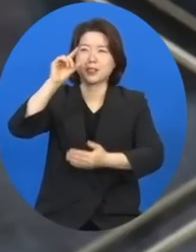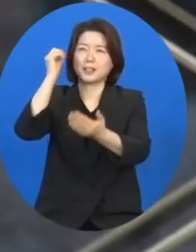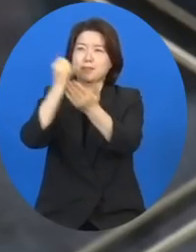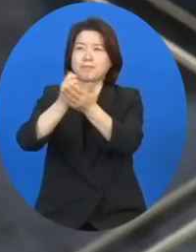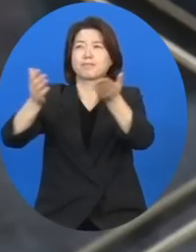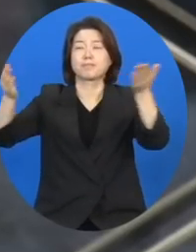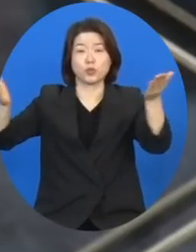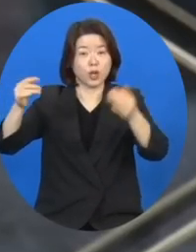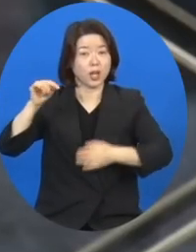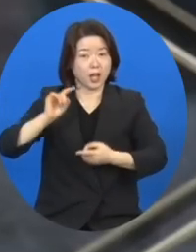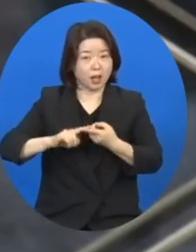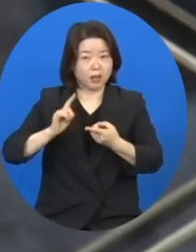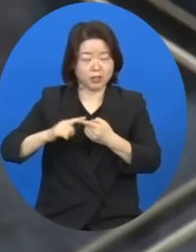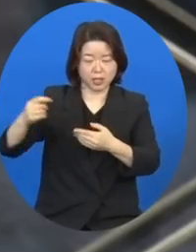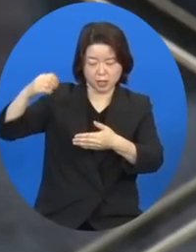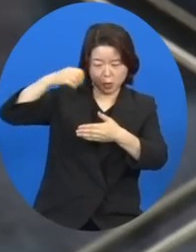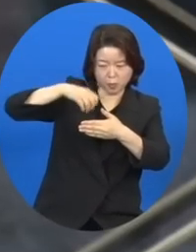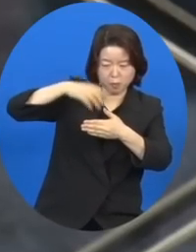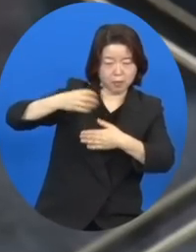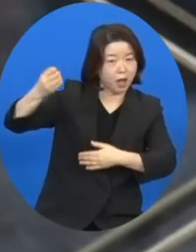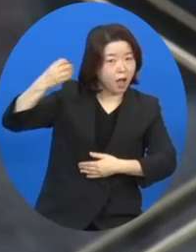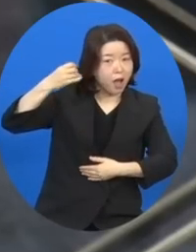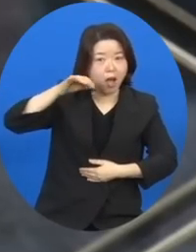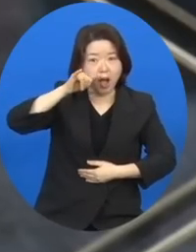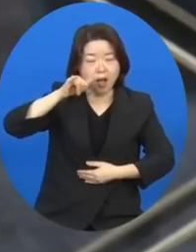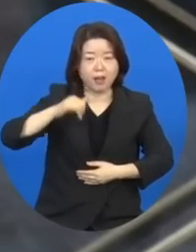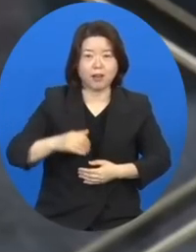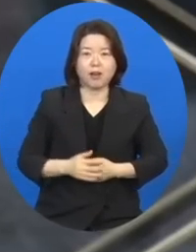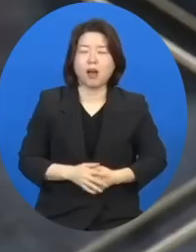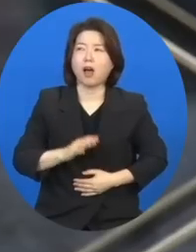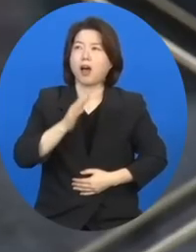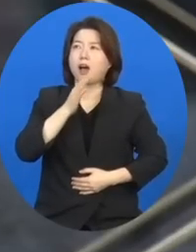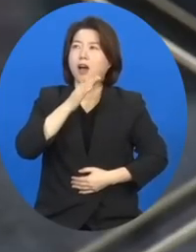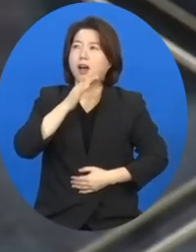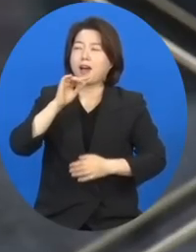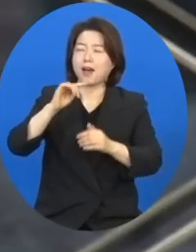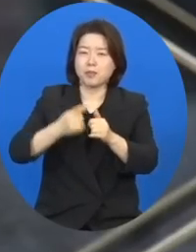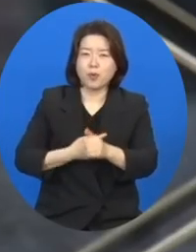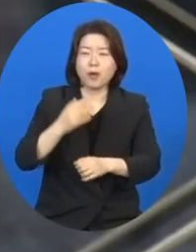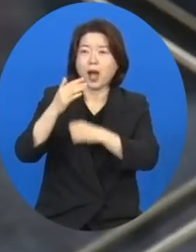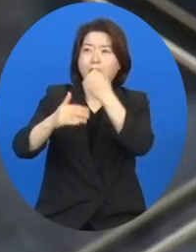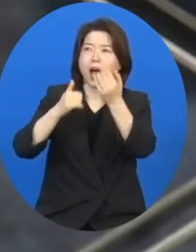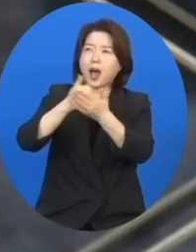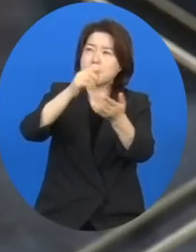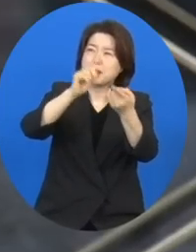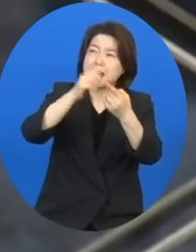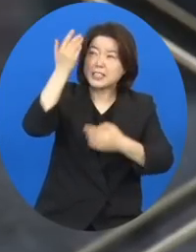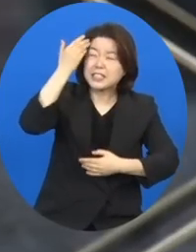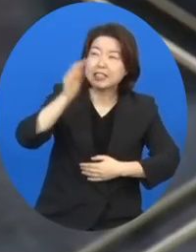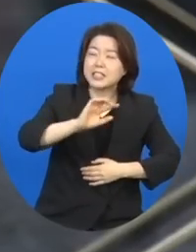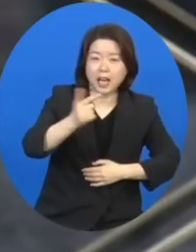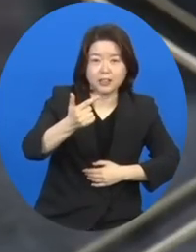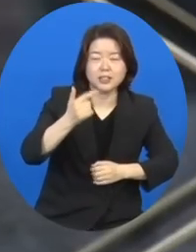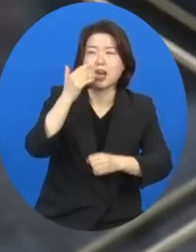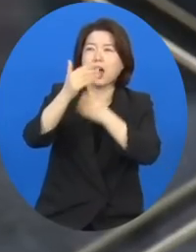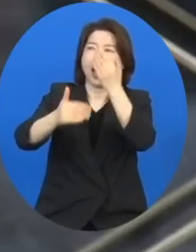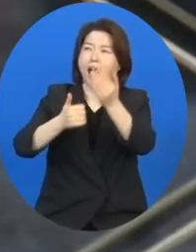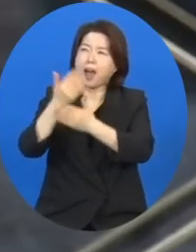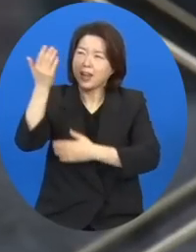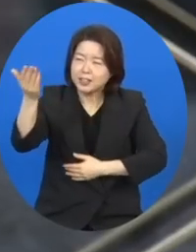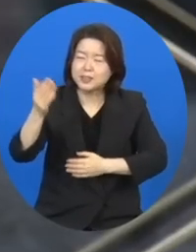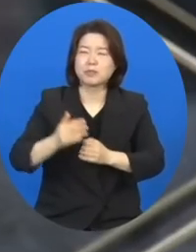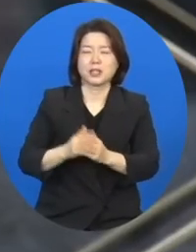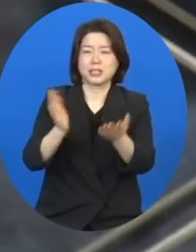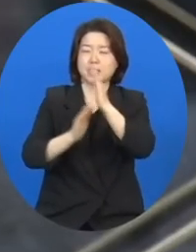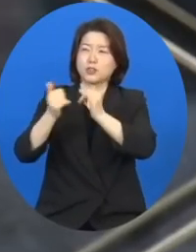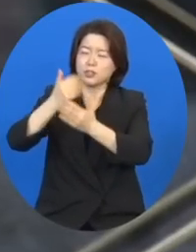거야 라고 하는 내면의 음성이 들렸을 때 비로소 하나님의 관하여가 아니라 하나님을, 예수님을 알게